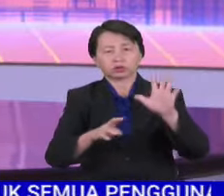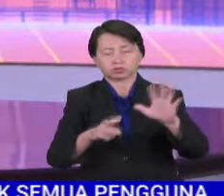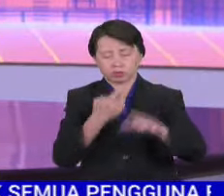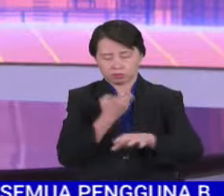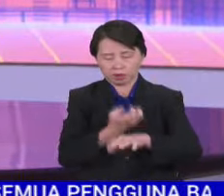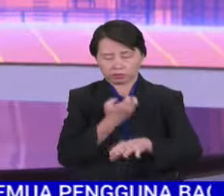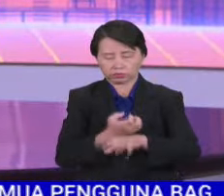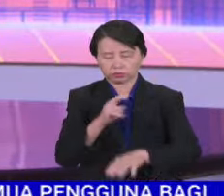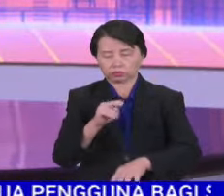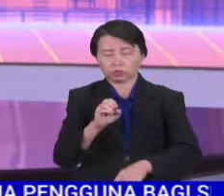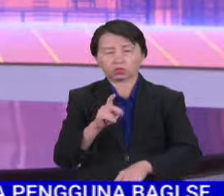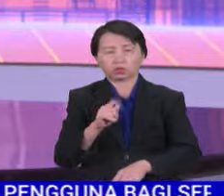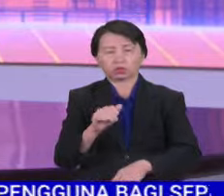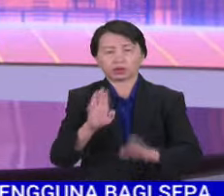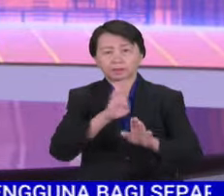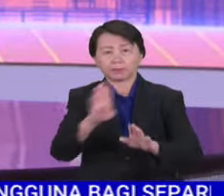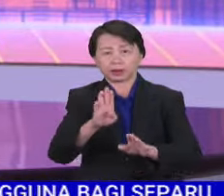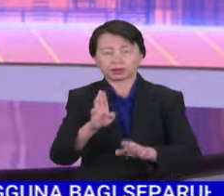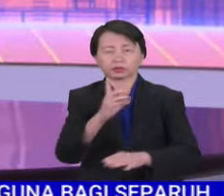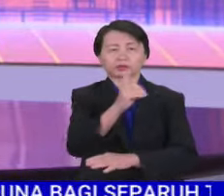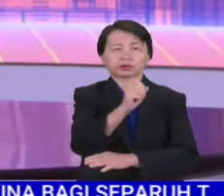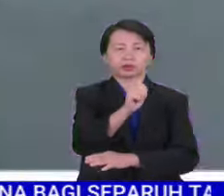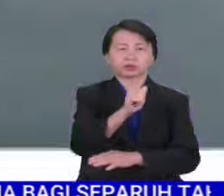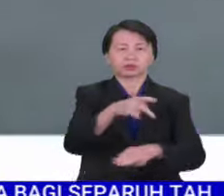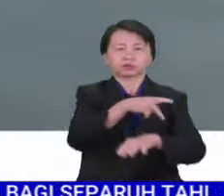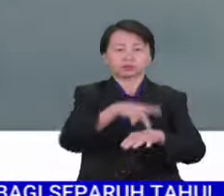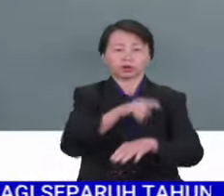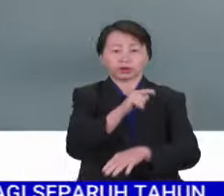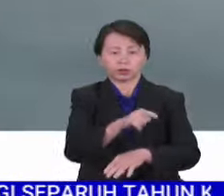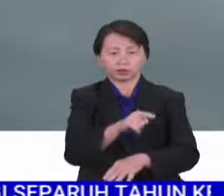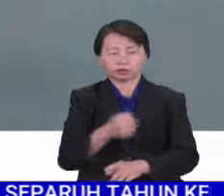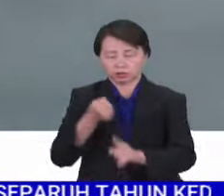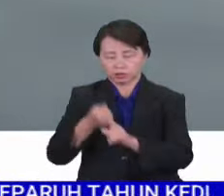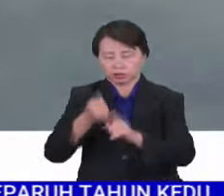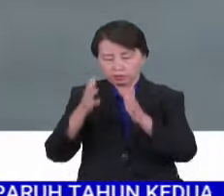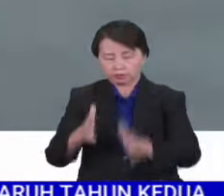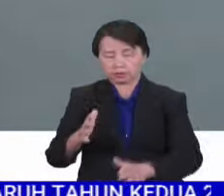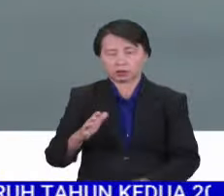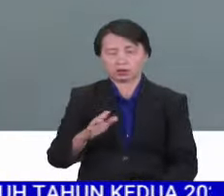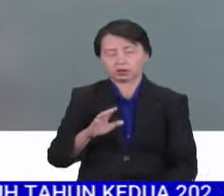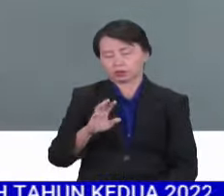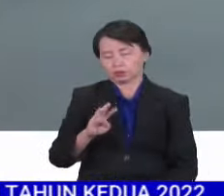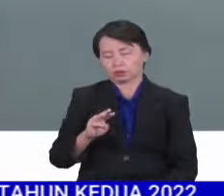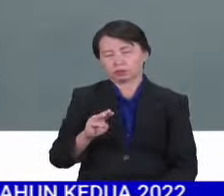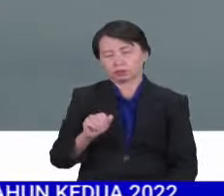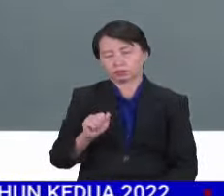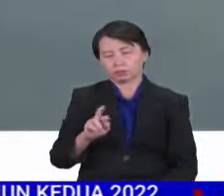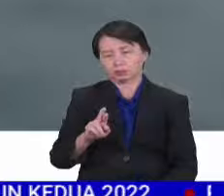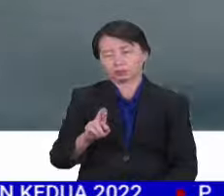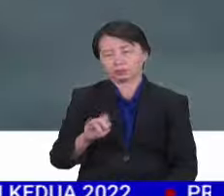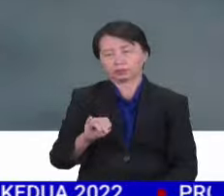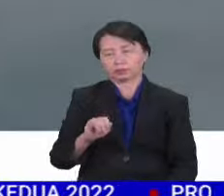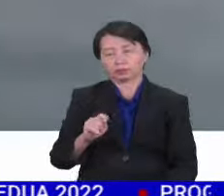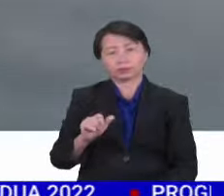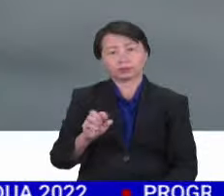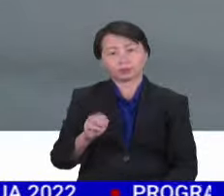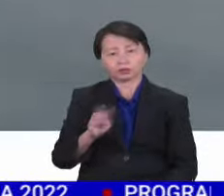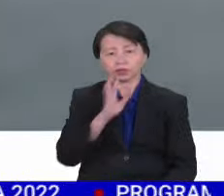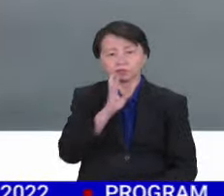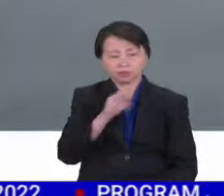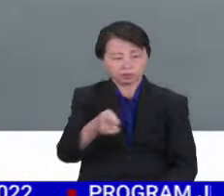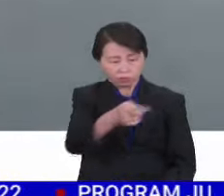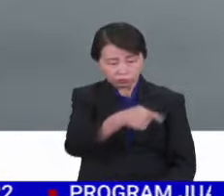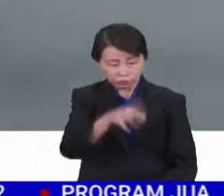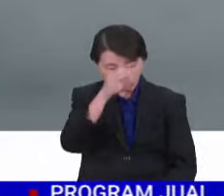batu nautika barat daya Pulau Pemanggil. Menurut pengarah Zon Maritim Mersing, Komander Maritim Khairul Nizam Misran,